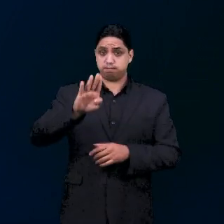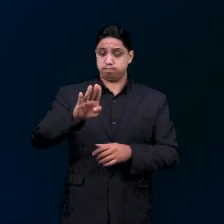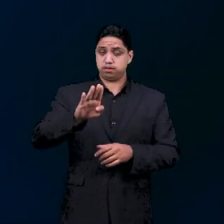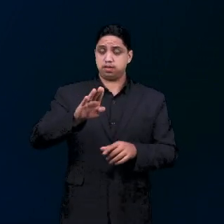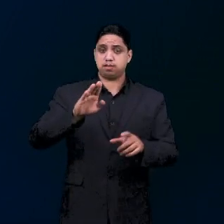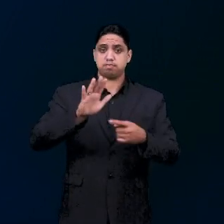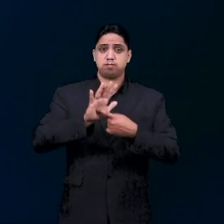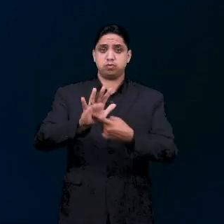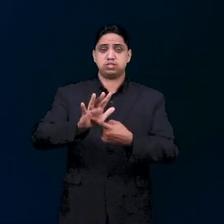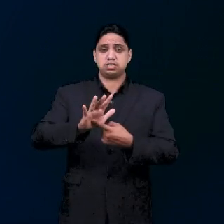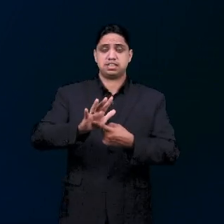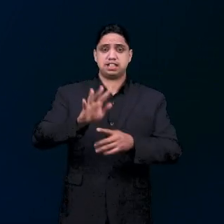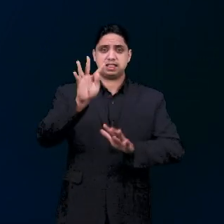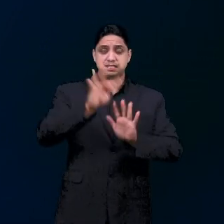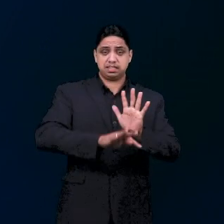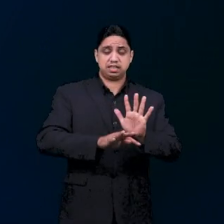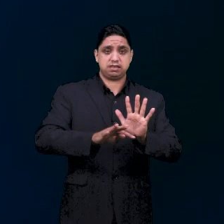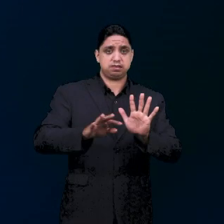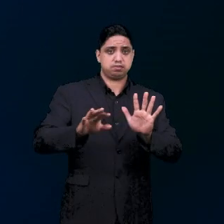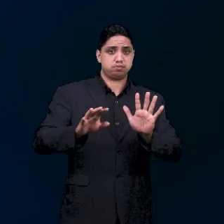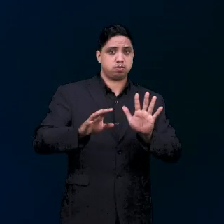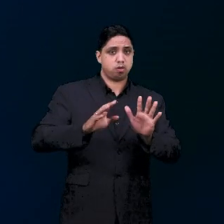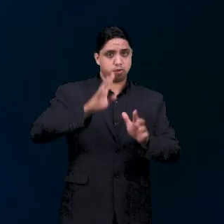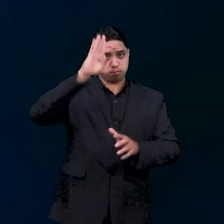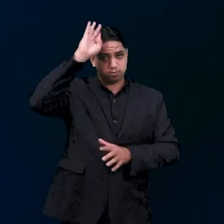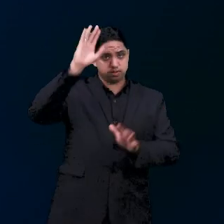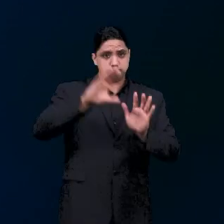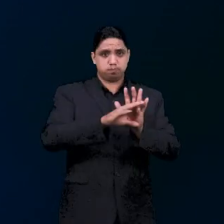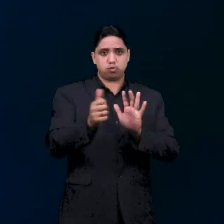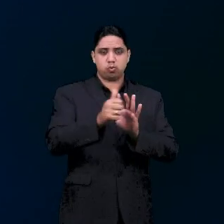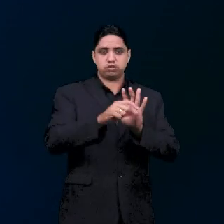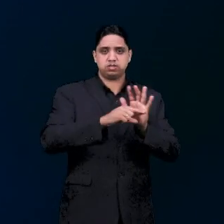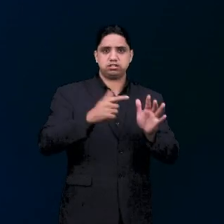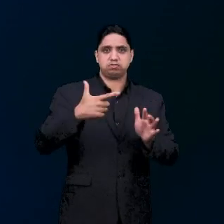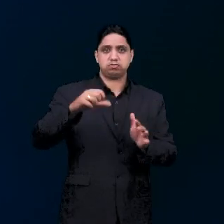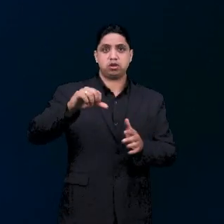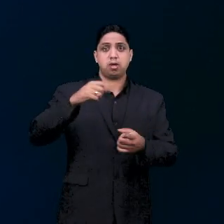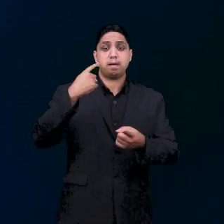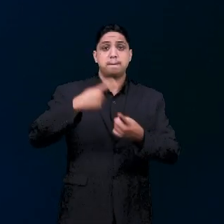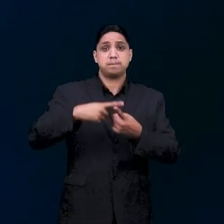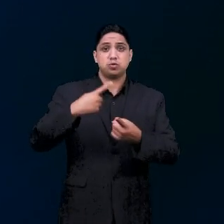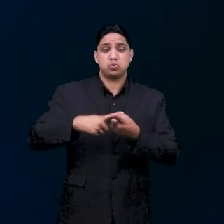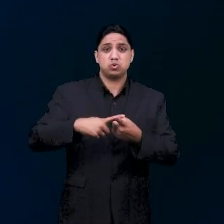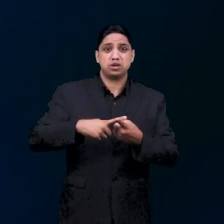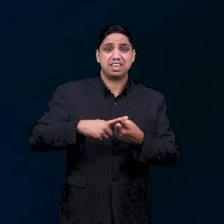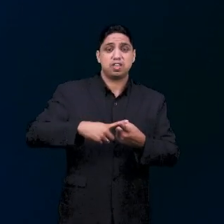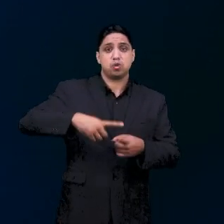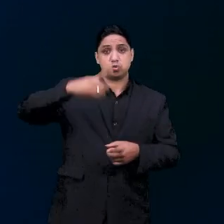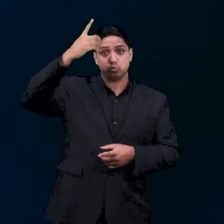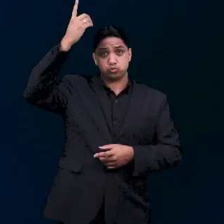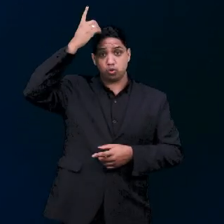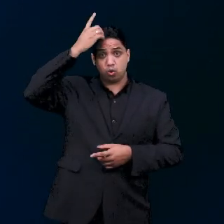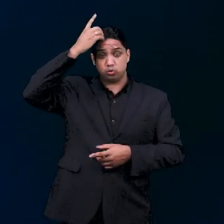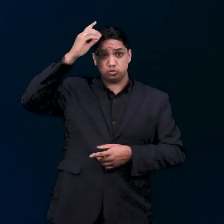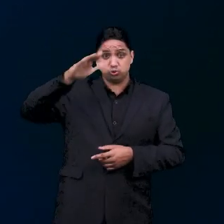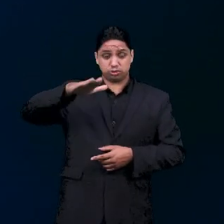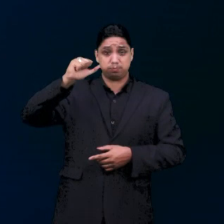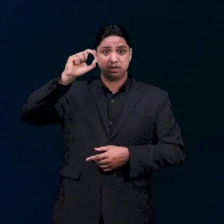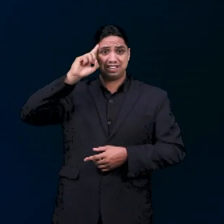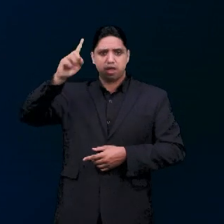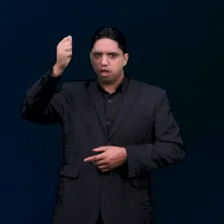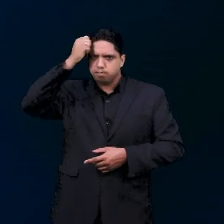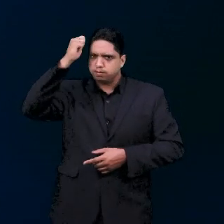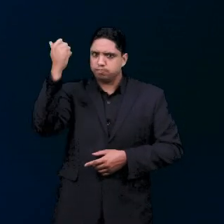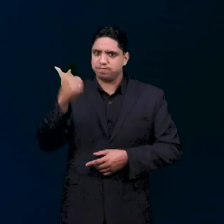Romains 11, 29, car les dons et la vocation de Dieu sont sans